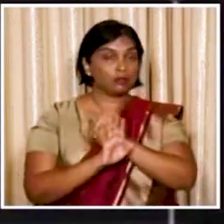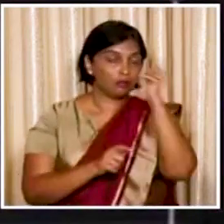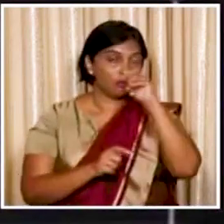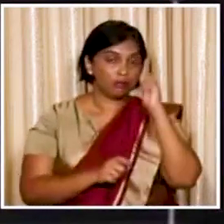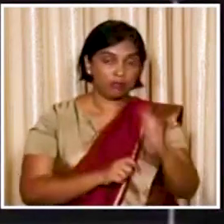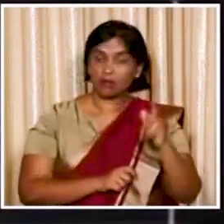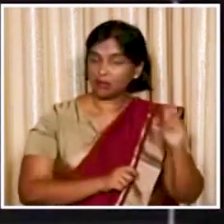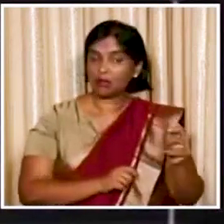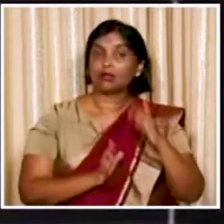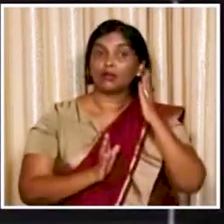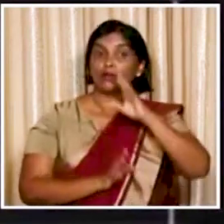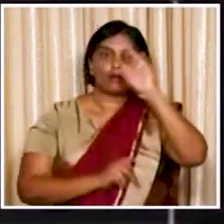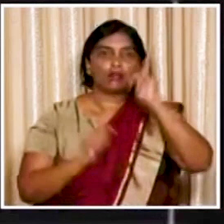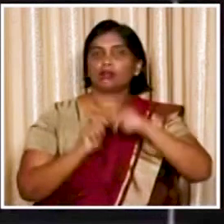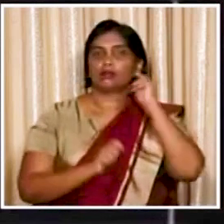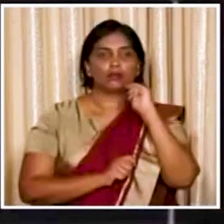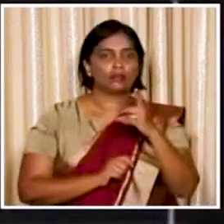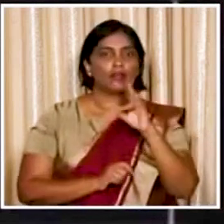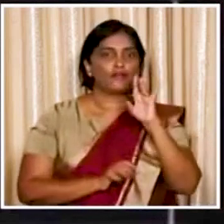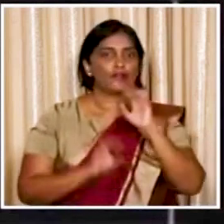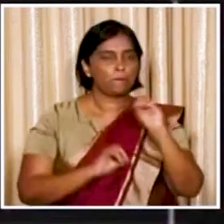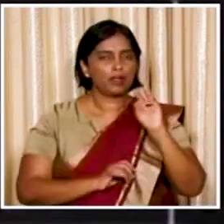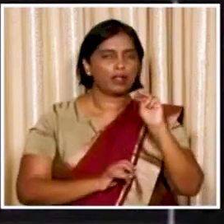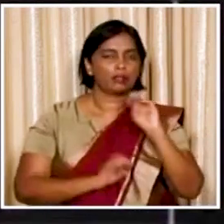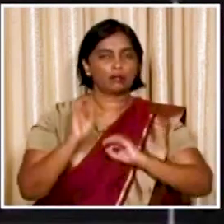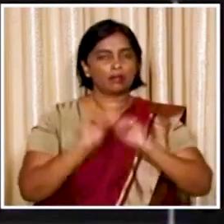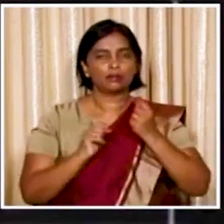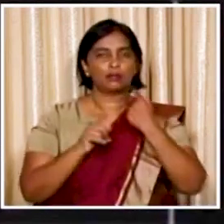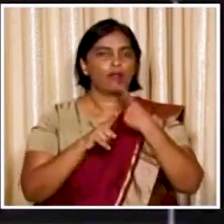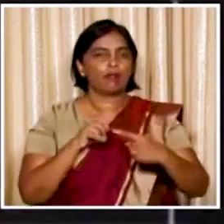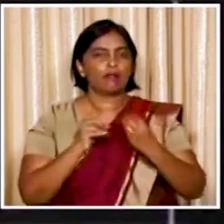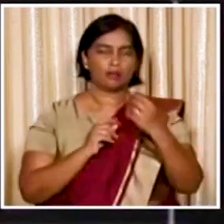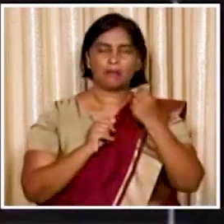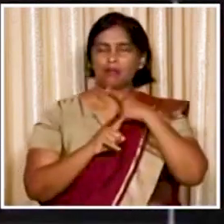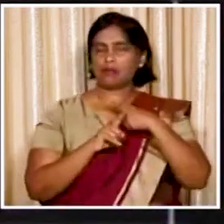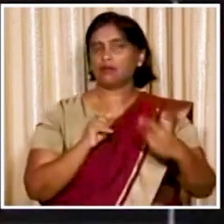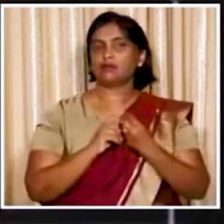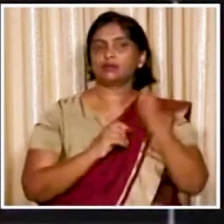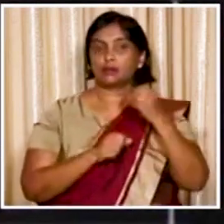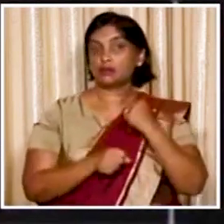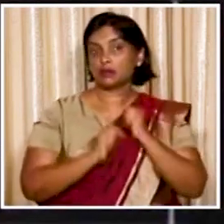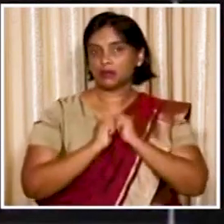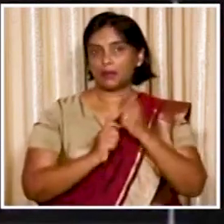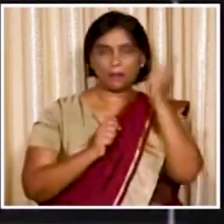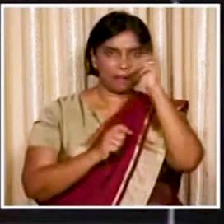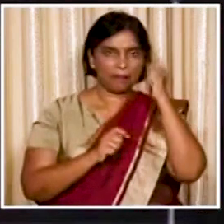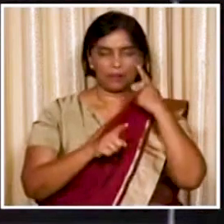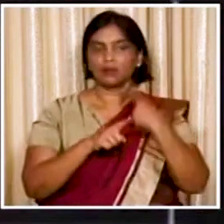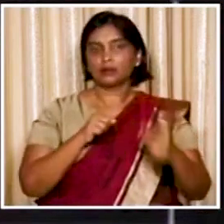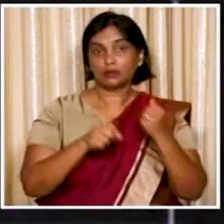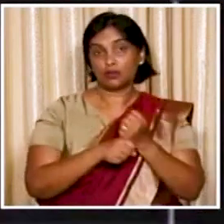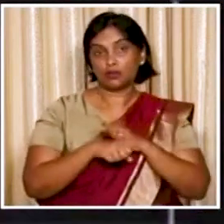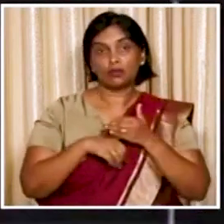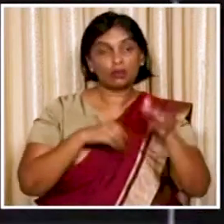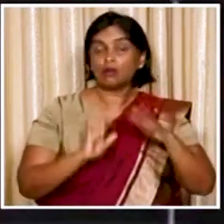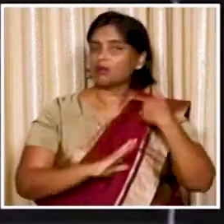පඩි දුන්නා වෙන රටවල දුන්නේ නැහැ වෙන රටවල 125ක් 130ක් සමහර රටවල 150ක් පවා රාජ්‍ය සේවකගේ පඩි කැපුවා මේ කොරෝනා අවස්ථාවල